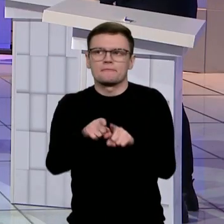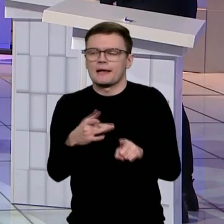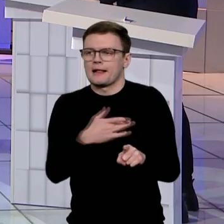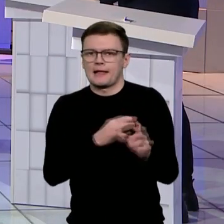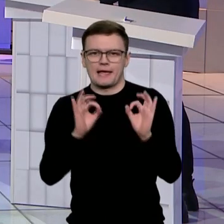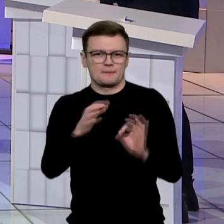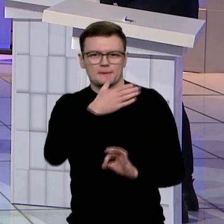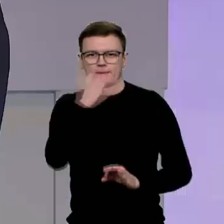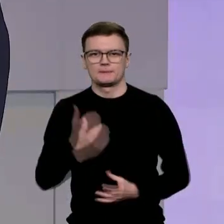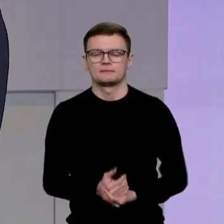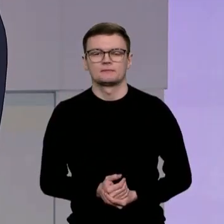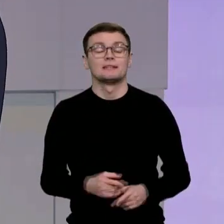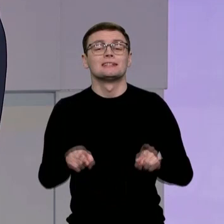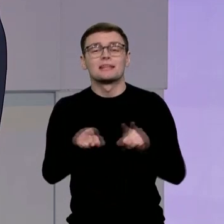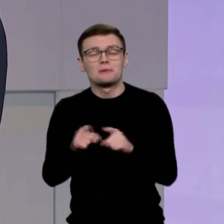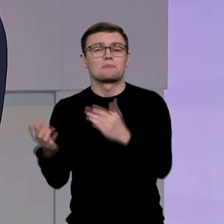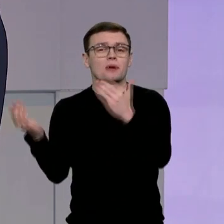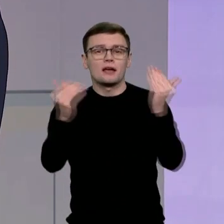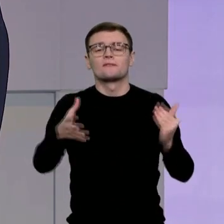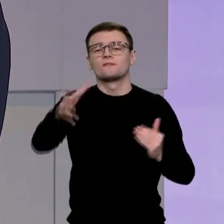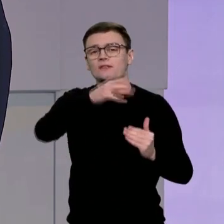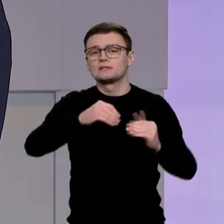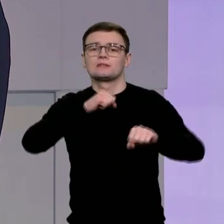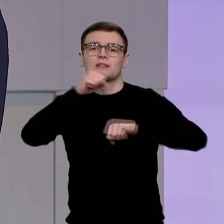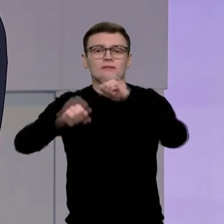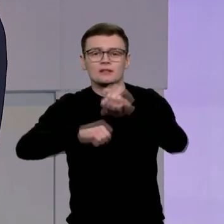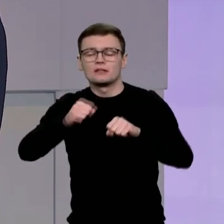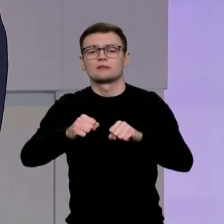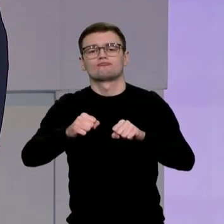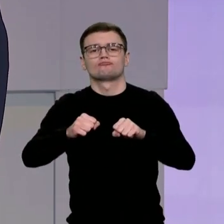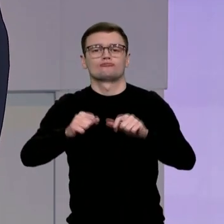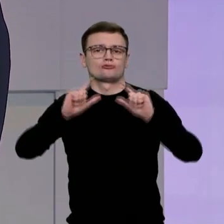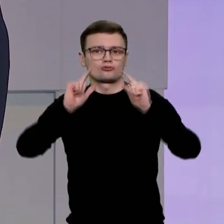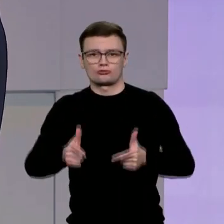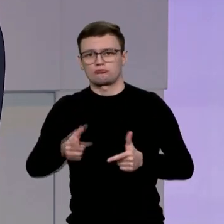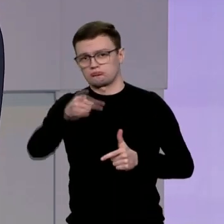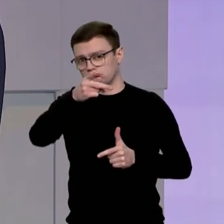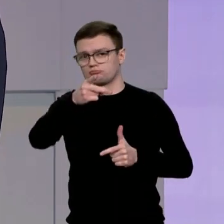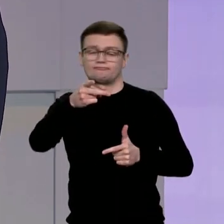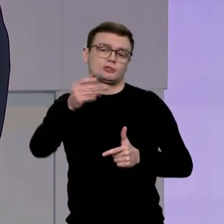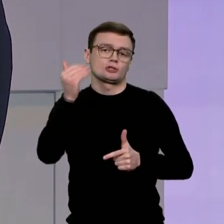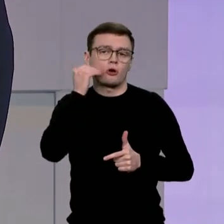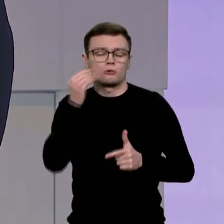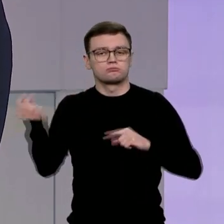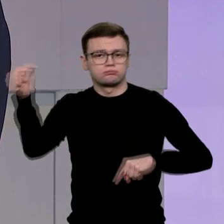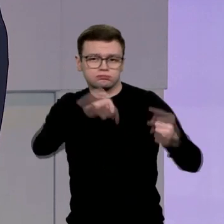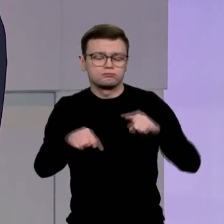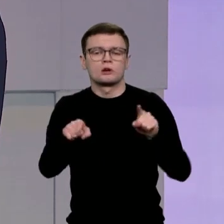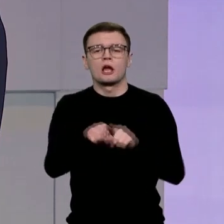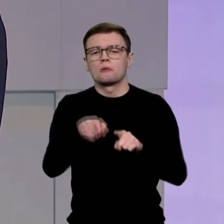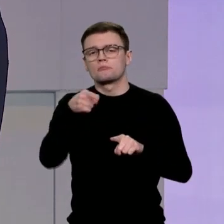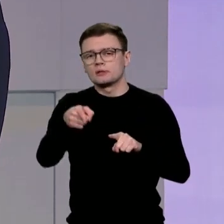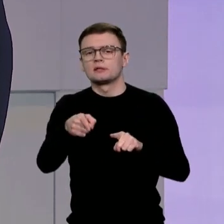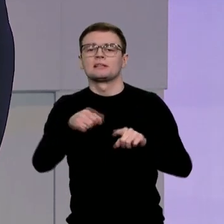teisingai ir pakviesti visus dviratininkus, Lietuvos dviratininkus, tiesiog atvažiuoti į Šiaulius, į dviračių lenktynes, kurios yra